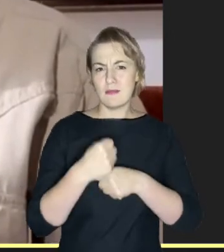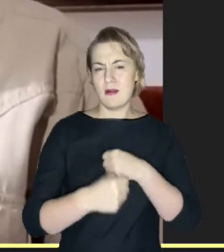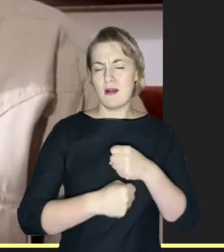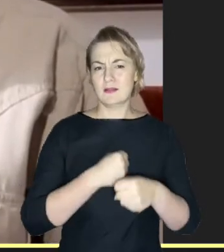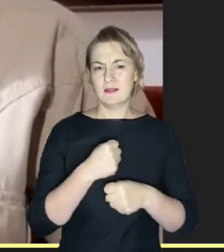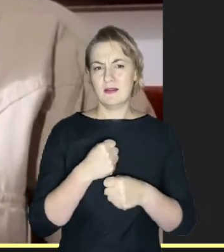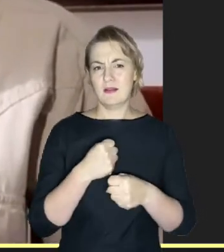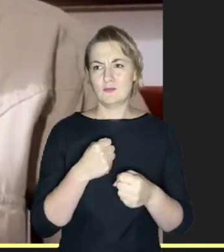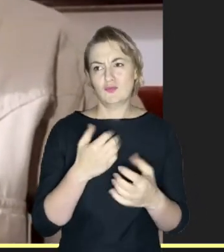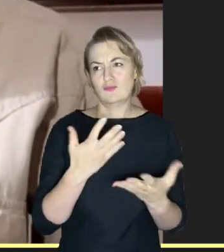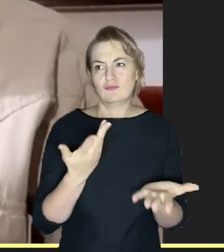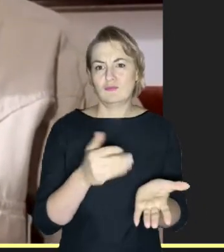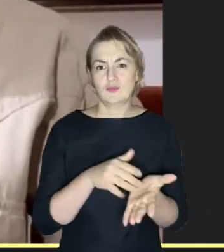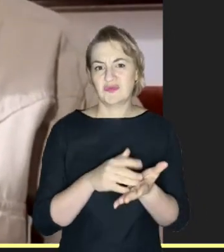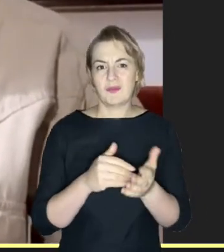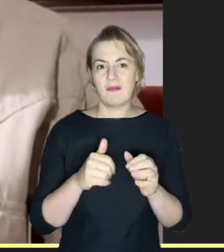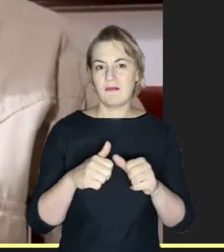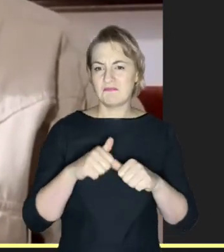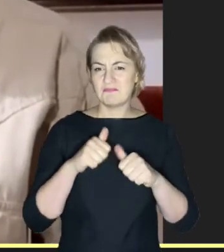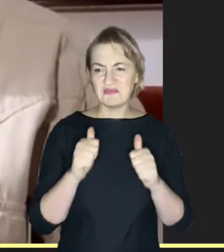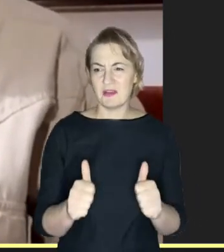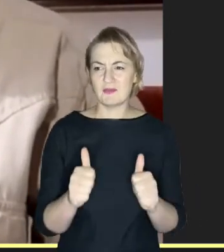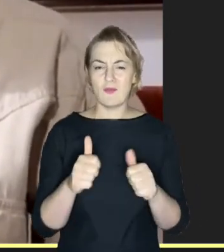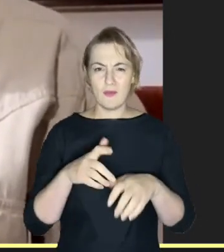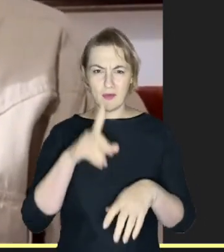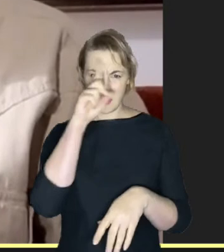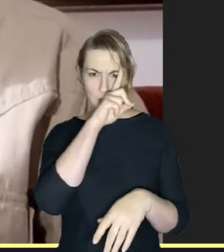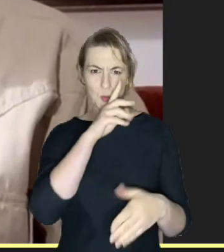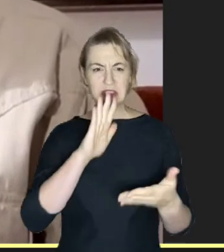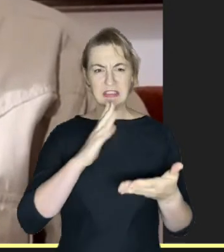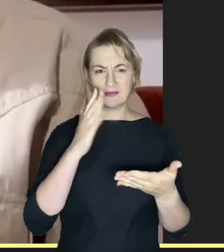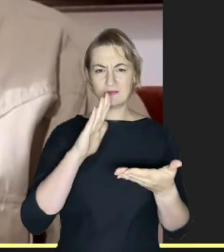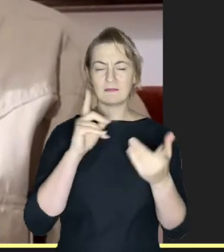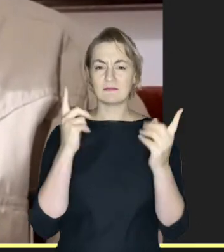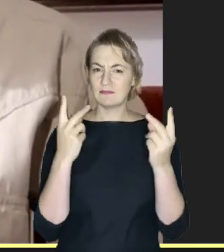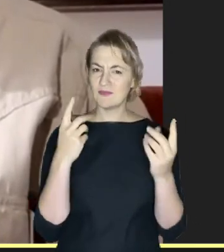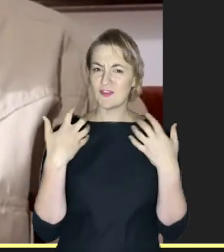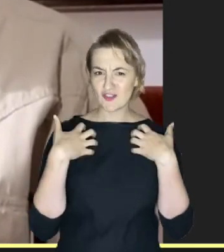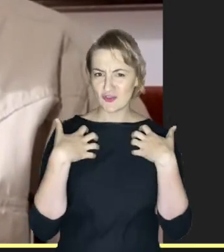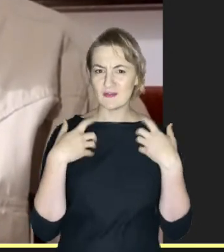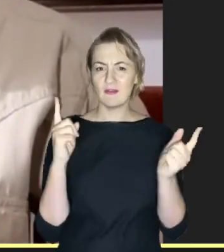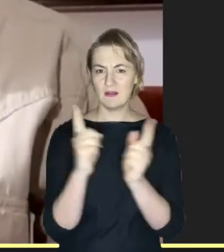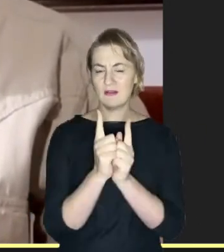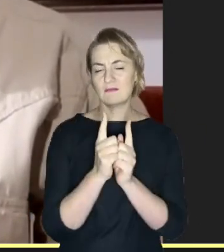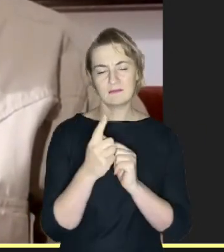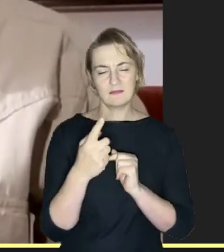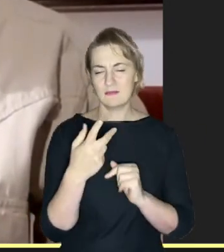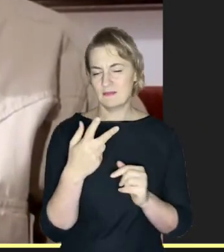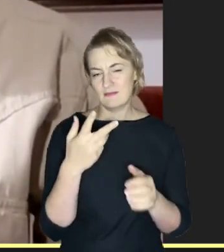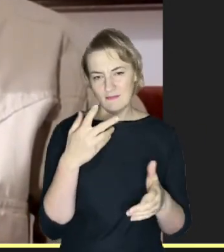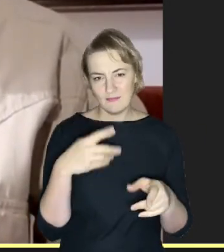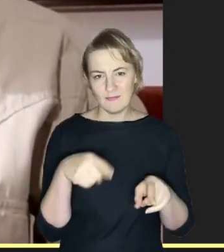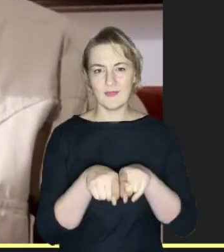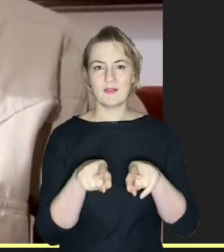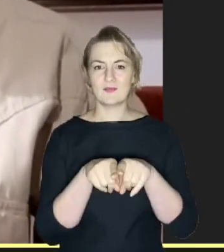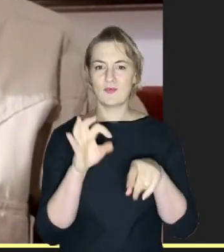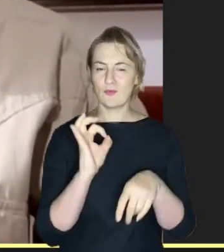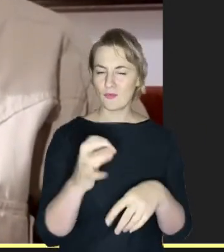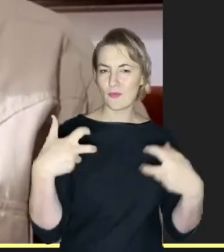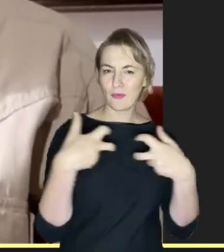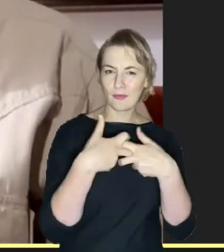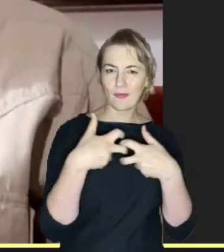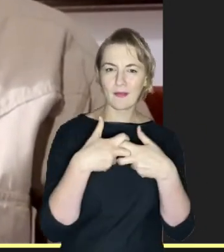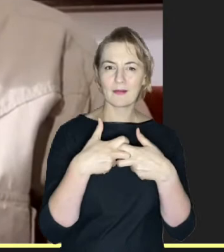takich sytuacjach stacjonarnych z ludźmi, ale też na twojej stronie internetowej jest wiele dostępnych